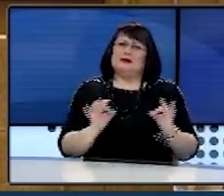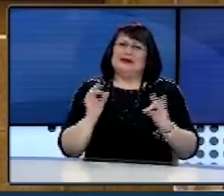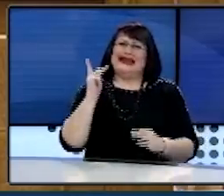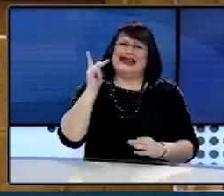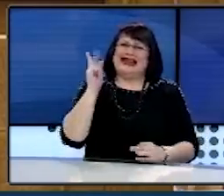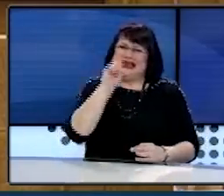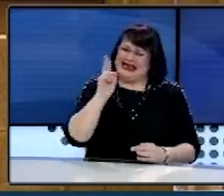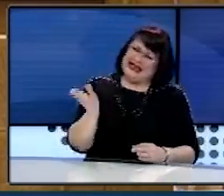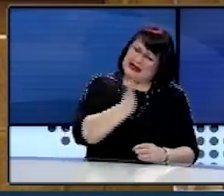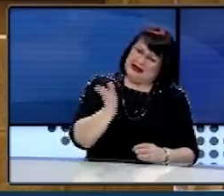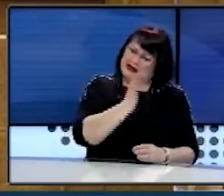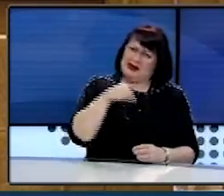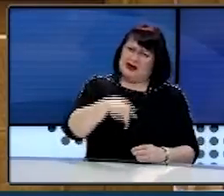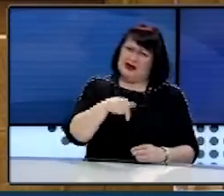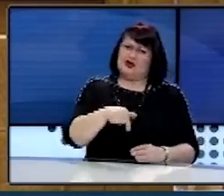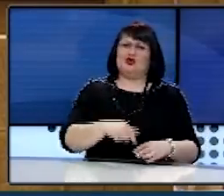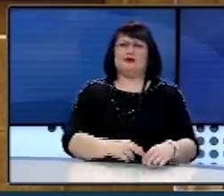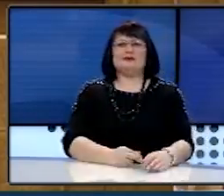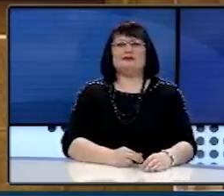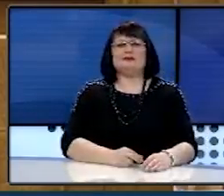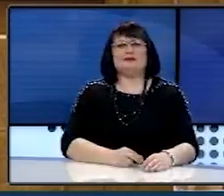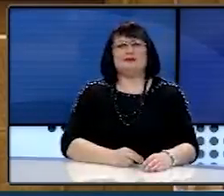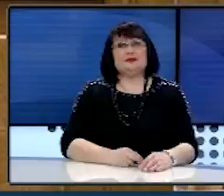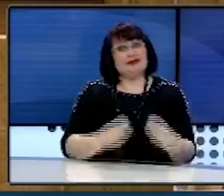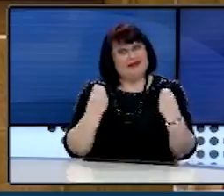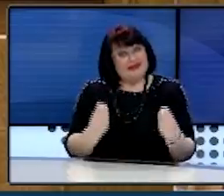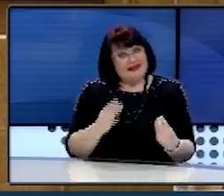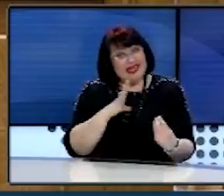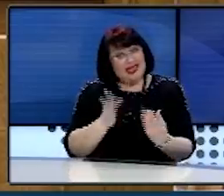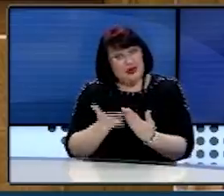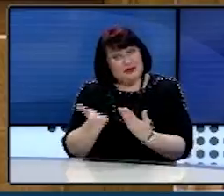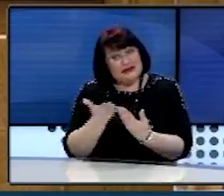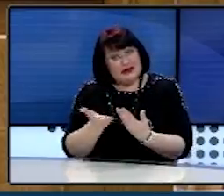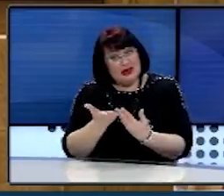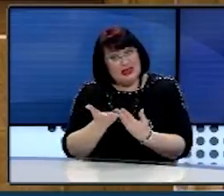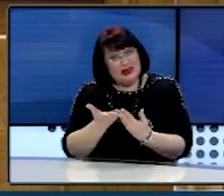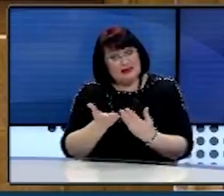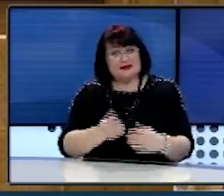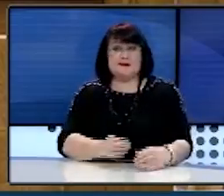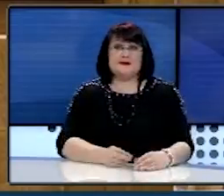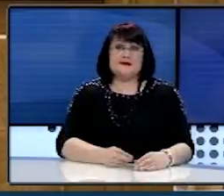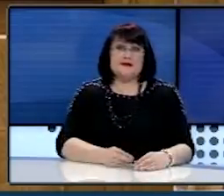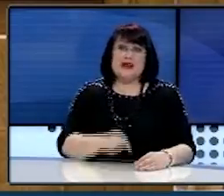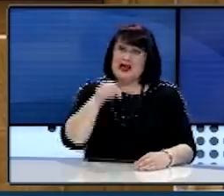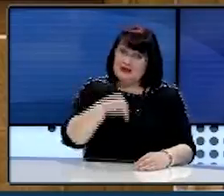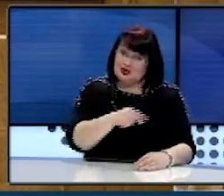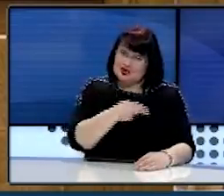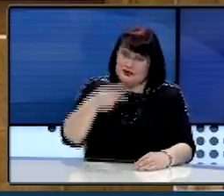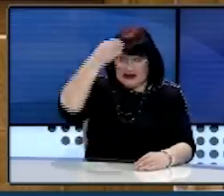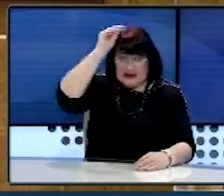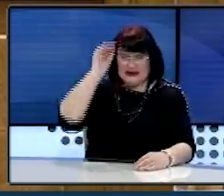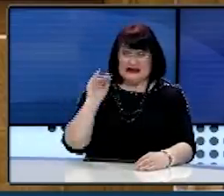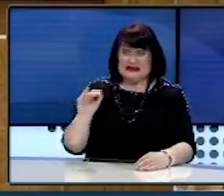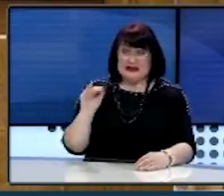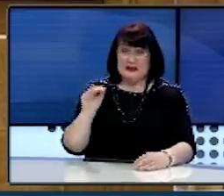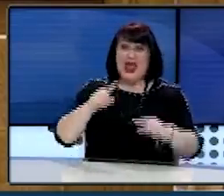Κρυμαία και σταδιακά και τώρα. Ωραία ανθρωπιστική βοήθεια είναι αυτή. Αν εσείς έτσι αντιλαμβάνεστε, κύριε Τσίπρα,